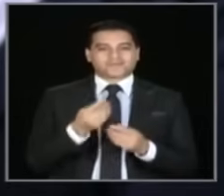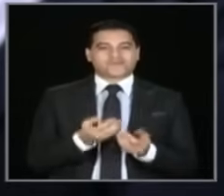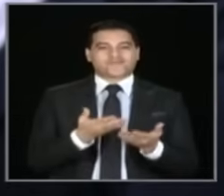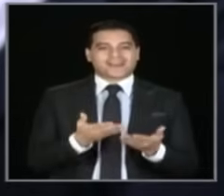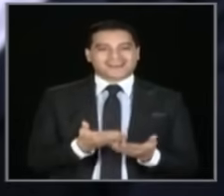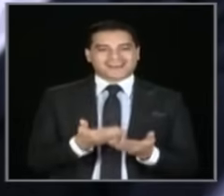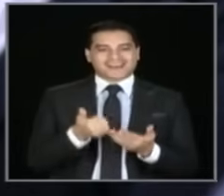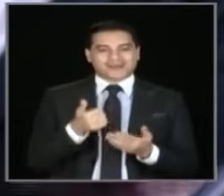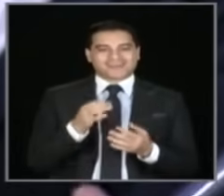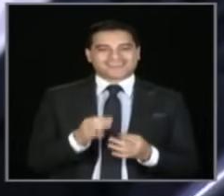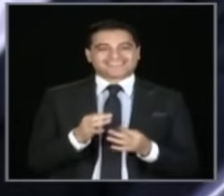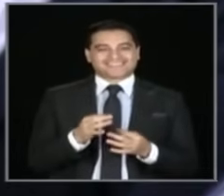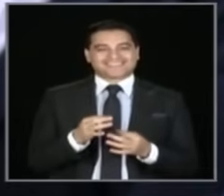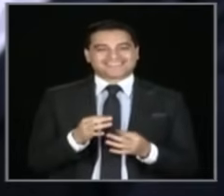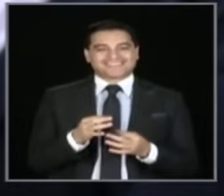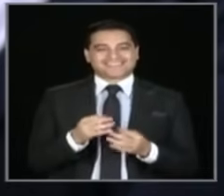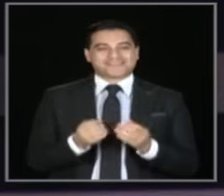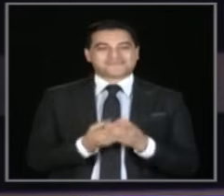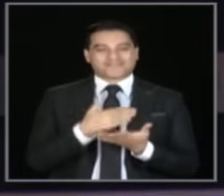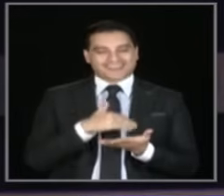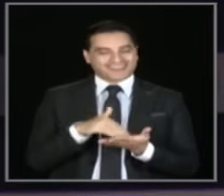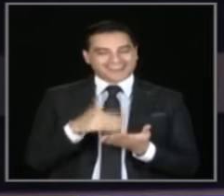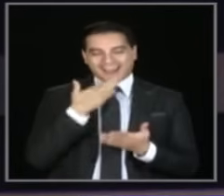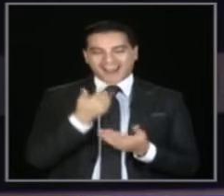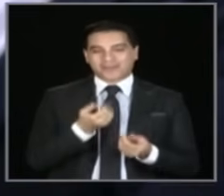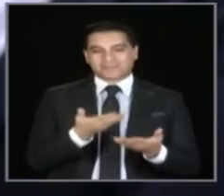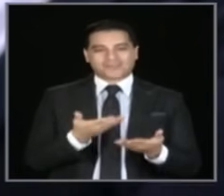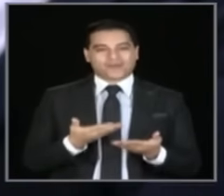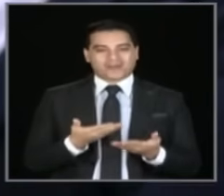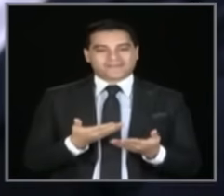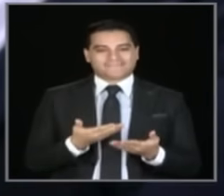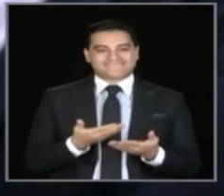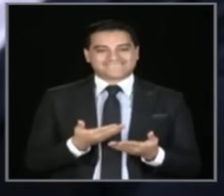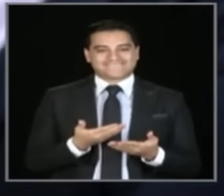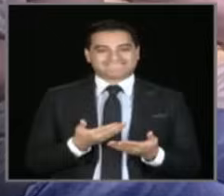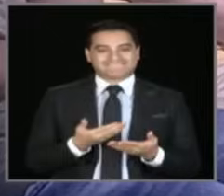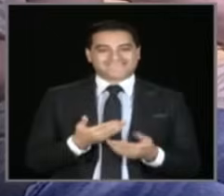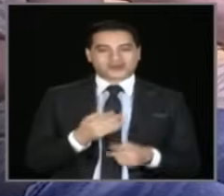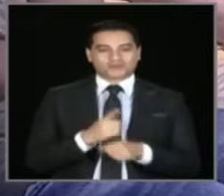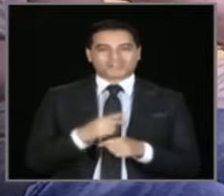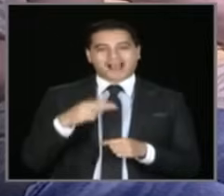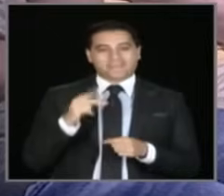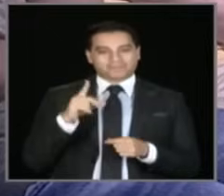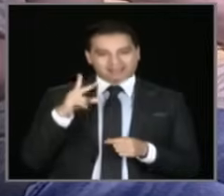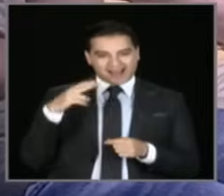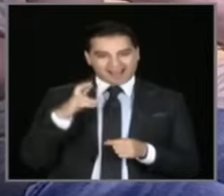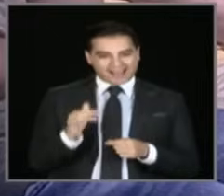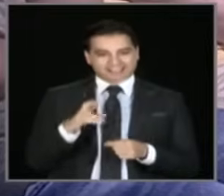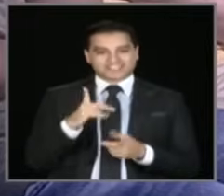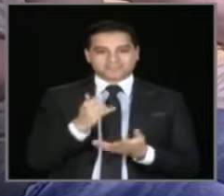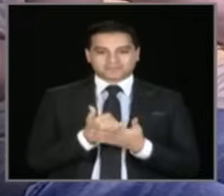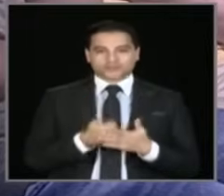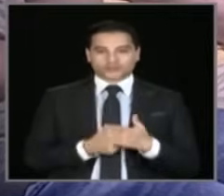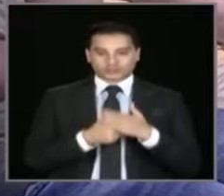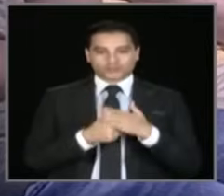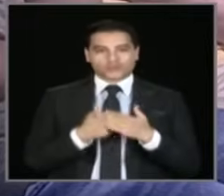الحلوه. ايوه انا كنت عايزه اعمل لك مفاجاه كده. هي مفاجاه حلوه فعلا. طبعا اشكر الدكتور عبد العزيز الصبري عايده مجلس اداره ان دي